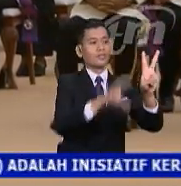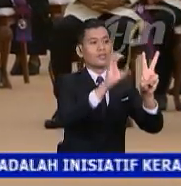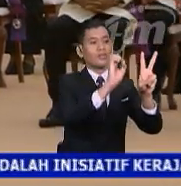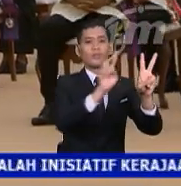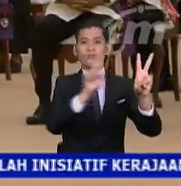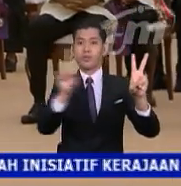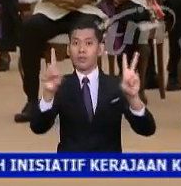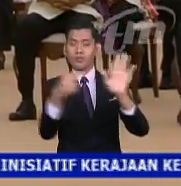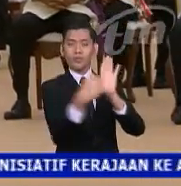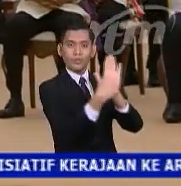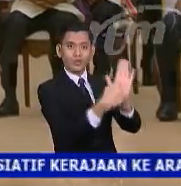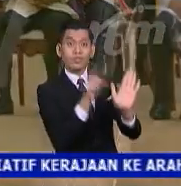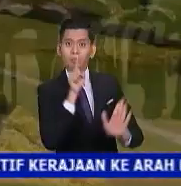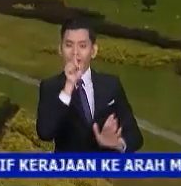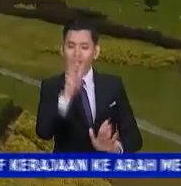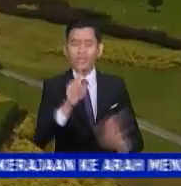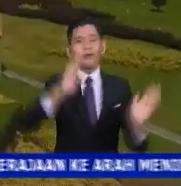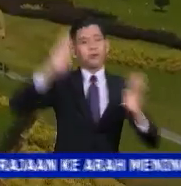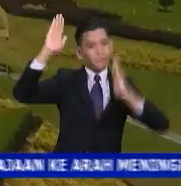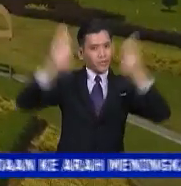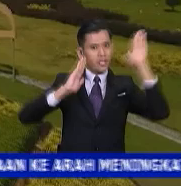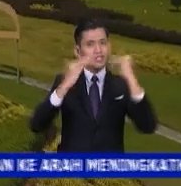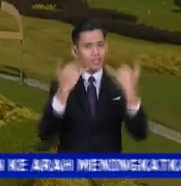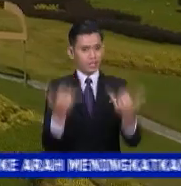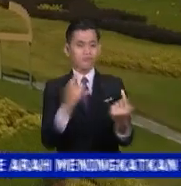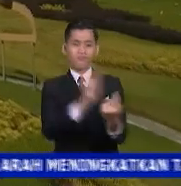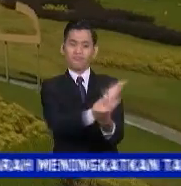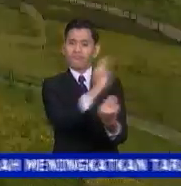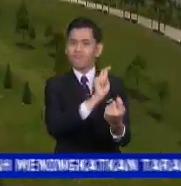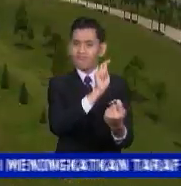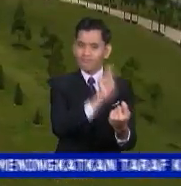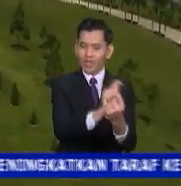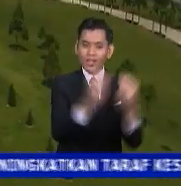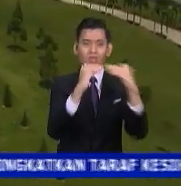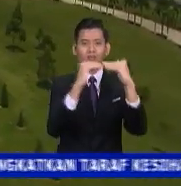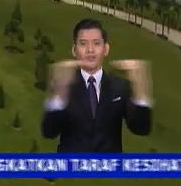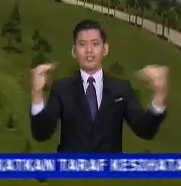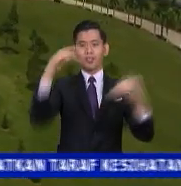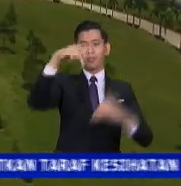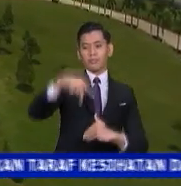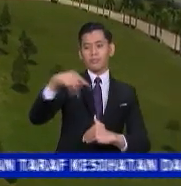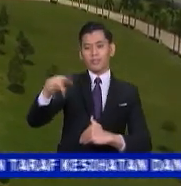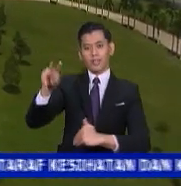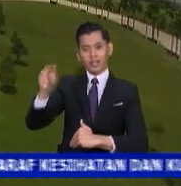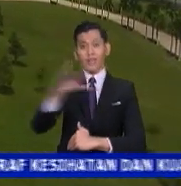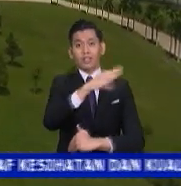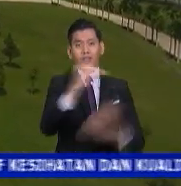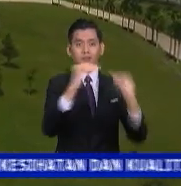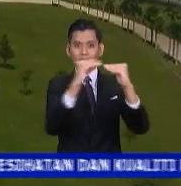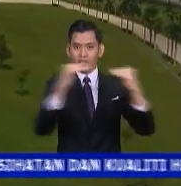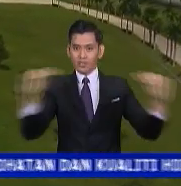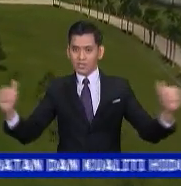2021 menunjukkan negara berada pada landasan tepat dalam fasa pemulihan ekonomi.